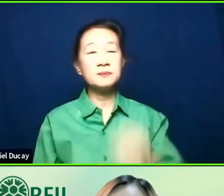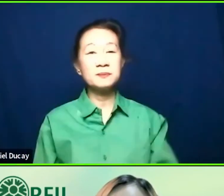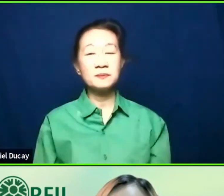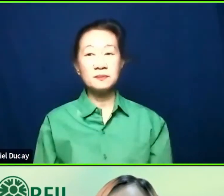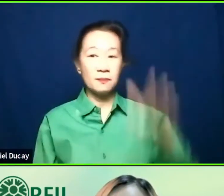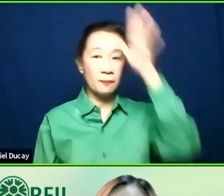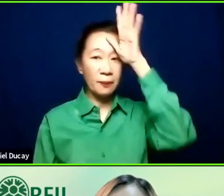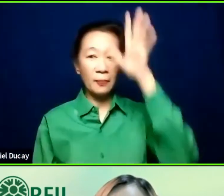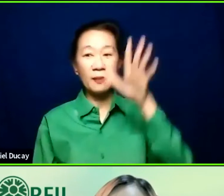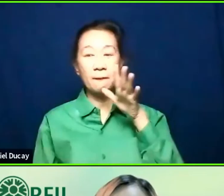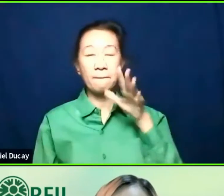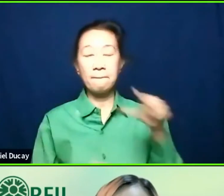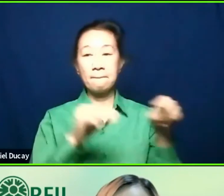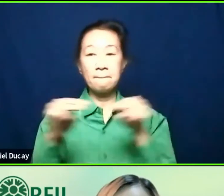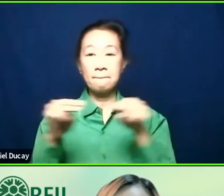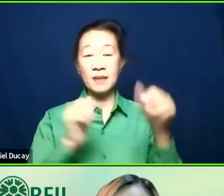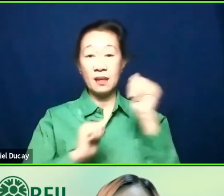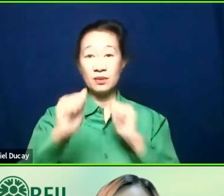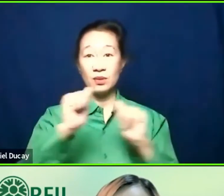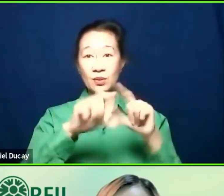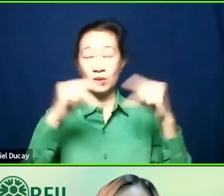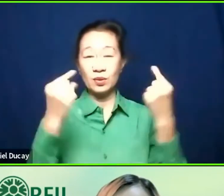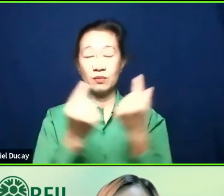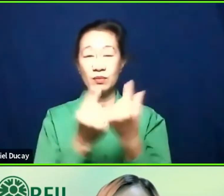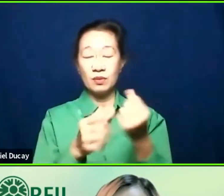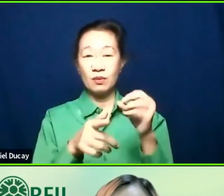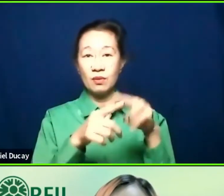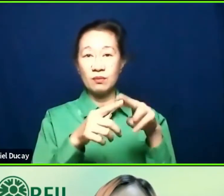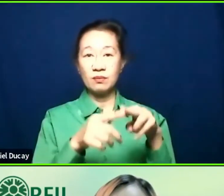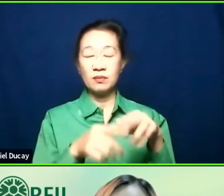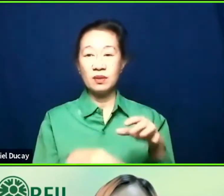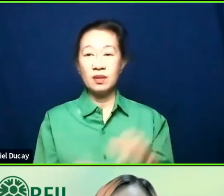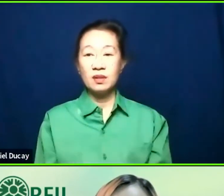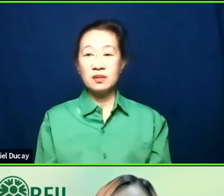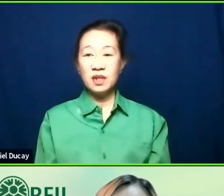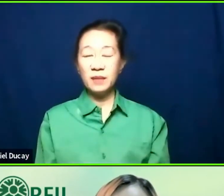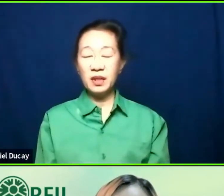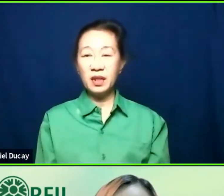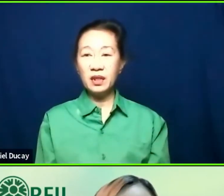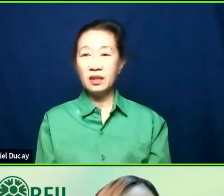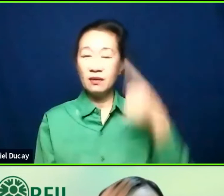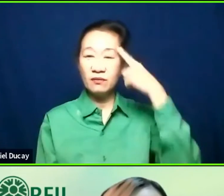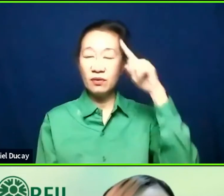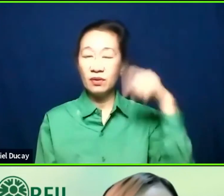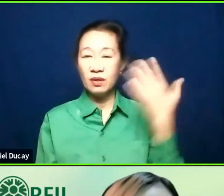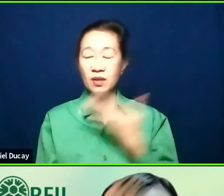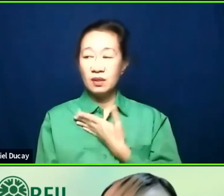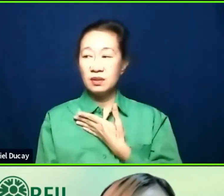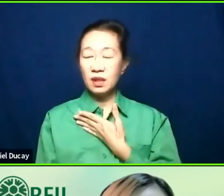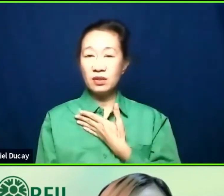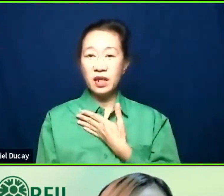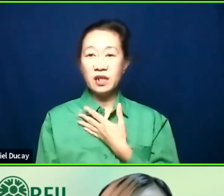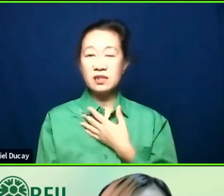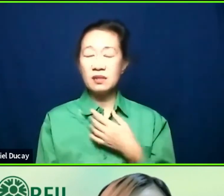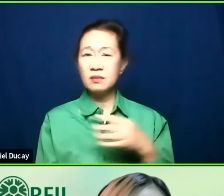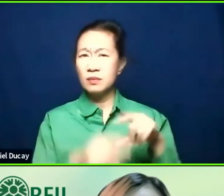Parents Mobilization Action Group or PMAG. No, I think sa samahan, no, ng mga tao may kapansanan, pwede